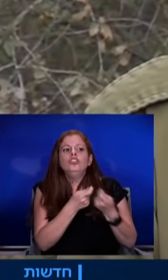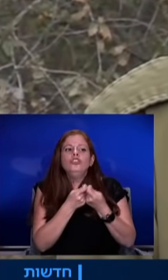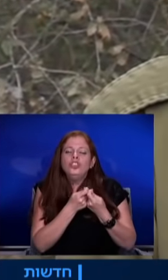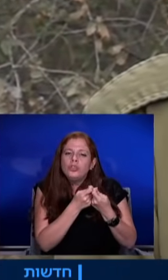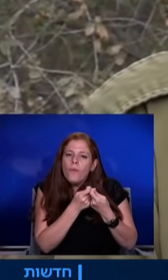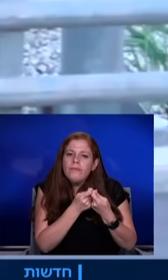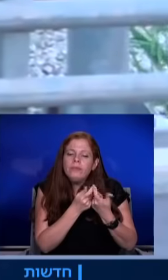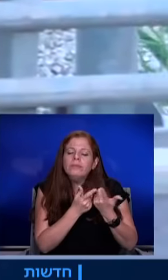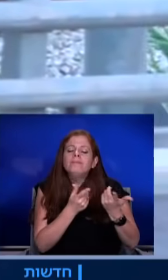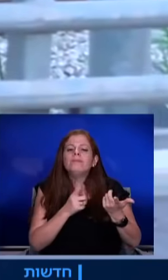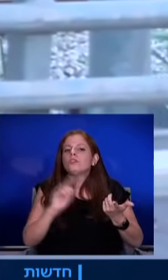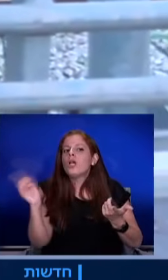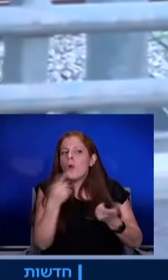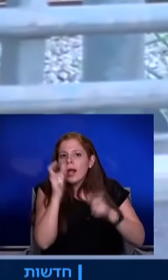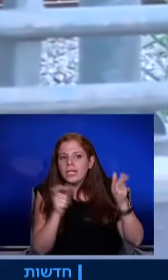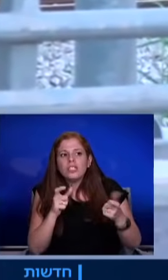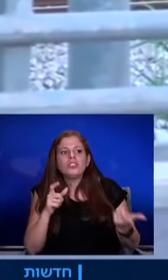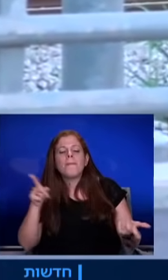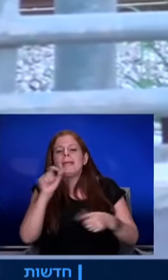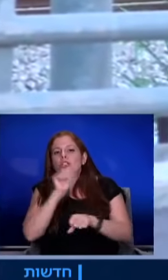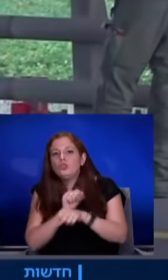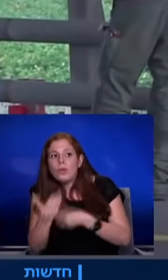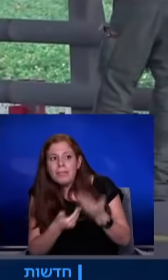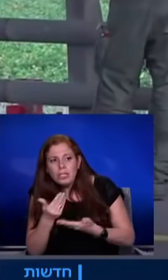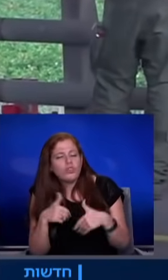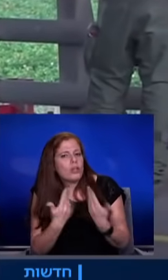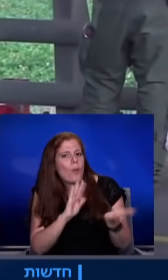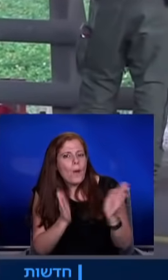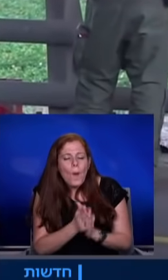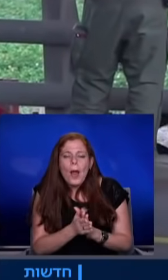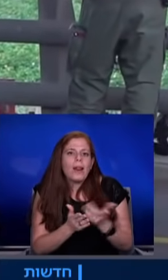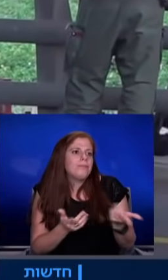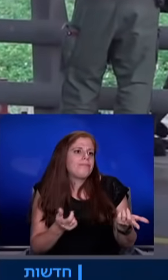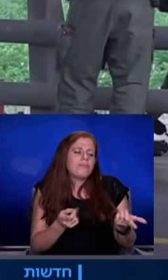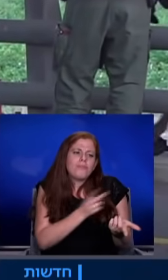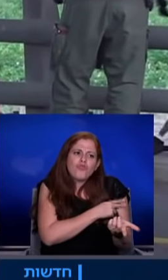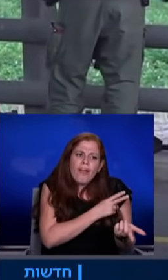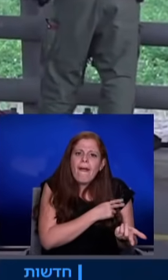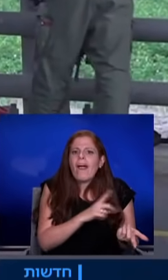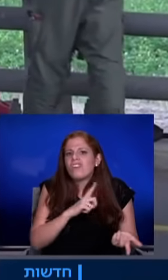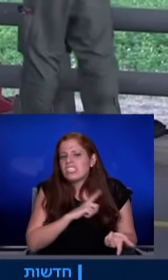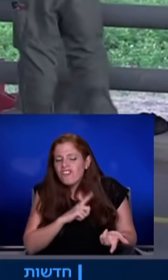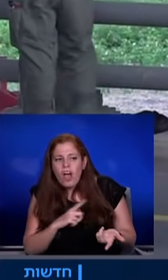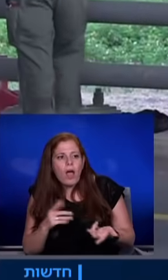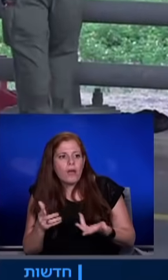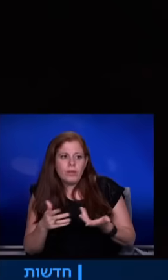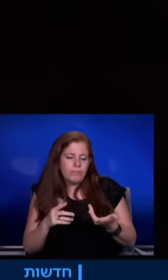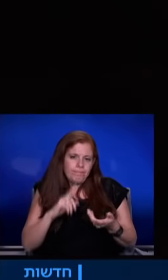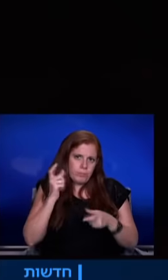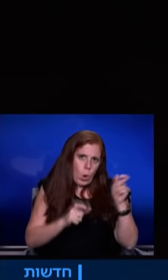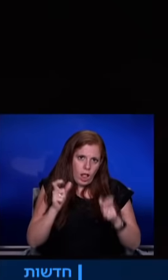בין כל הכוחות, משב"ס שנתנו את כל מה שצריך לתת, ומשטרה וצבא וכל שאר